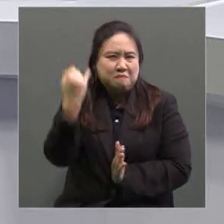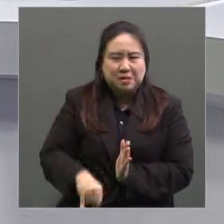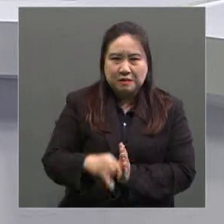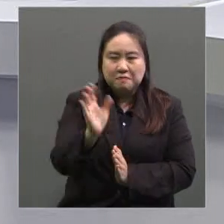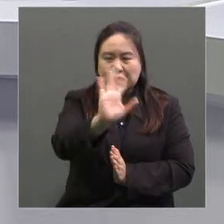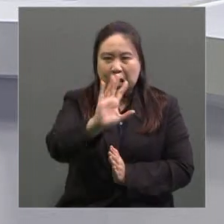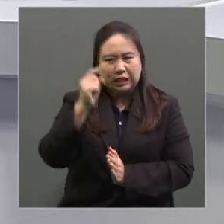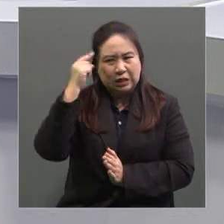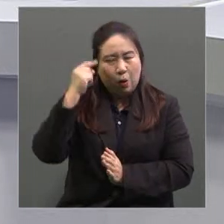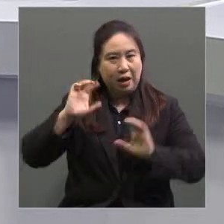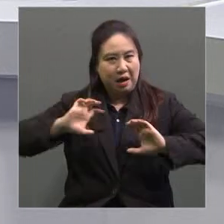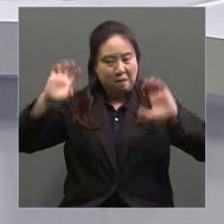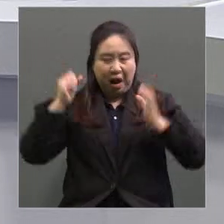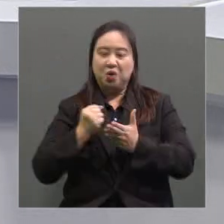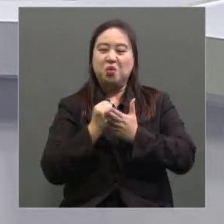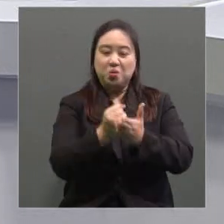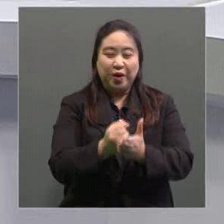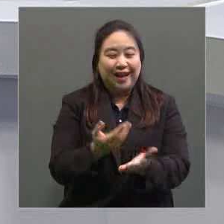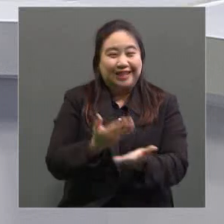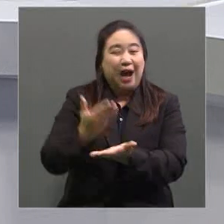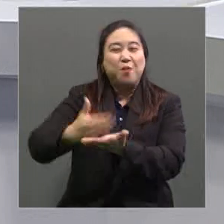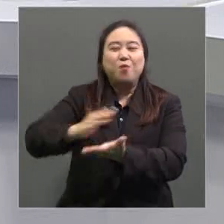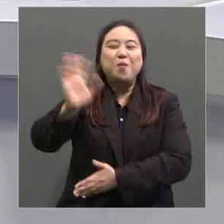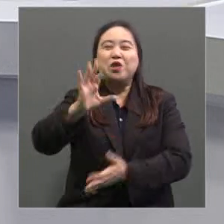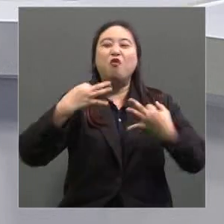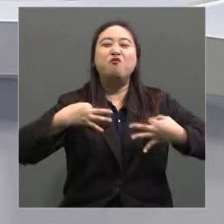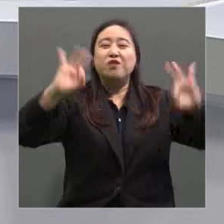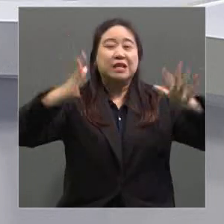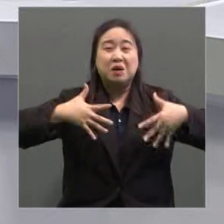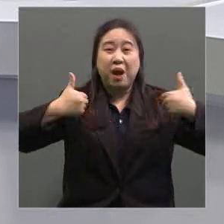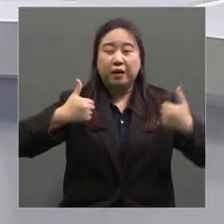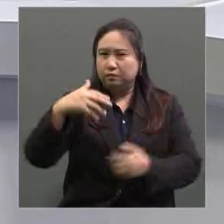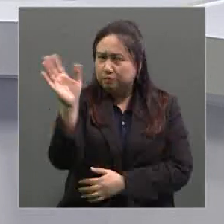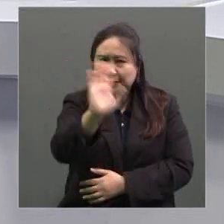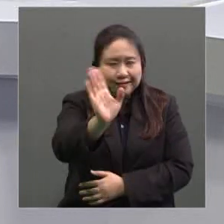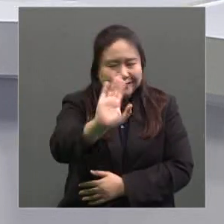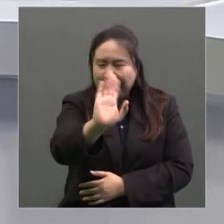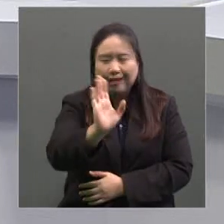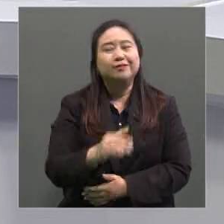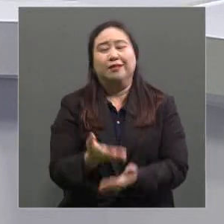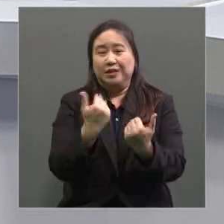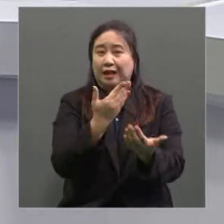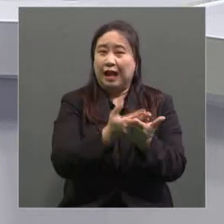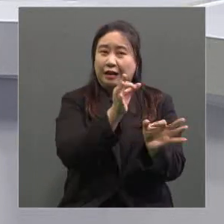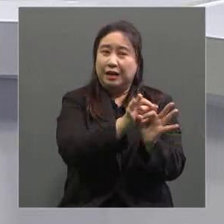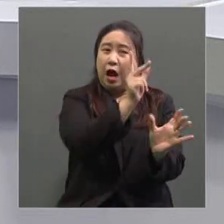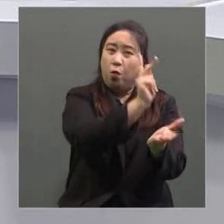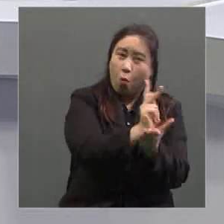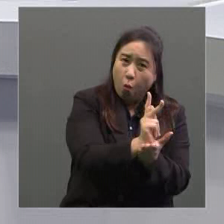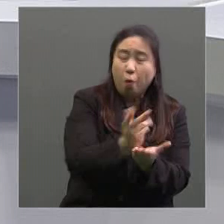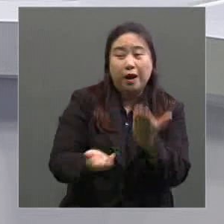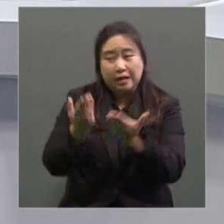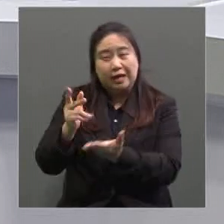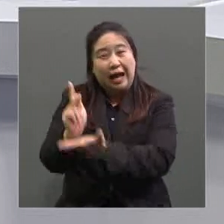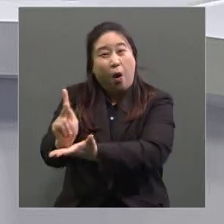หนี้และฝั่งเจ้าหนี้ไปเข้าใจว่ารัฐบาลจะมาล้างหนี้ให้ อันนี้คือหนี้นอกระบบด้วยนะ ไม่ใช่นะไม่ว่าจะนอกระบบหรือในระบบรัฐบาลไม่ได้จะใช้